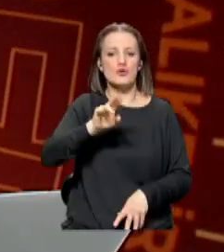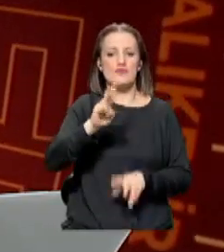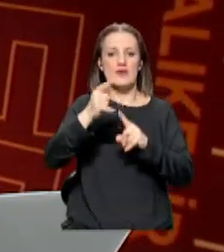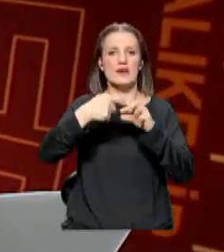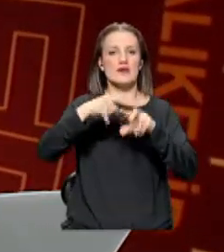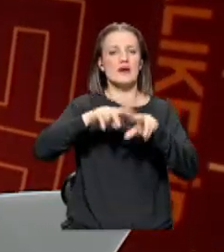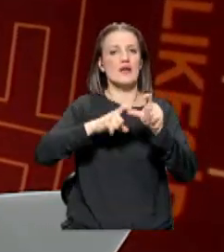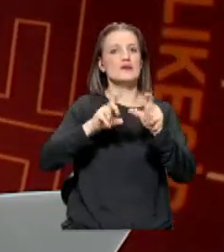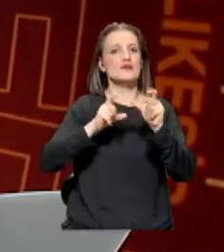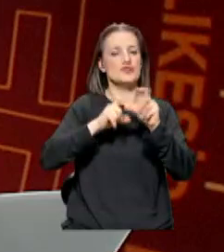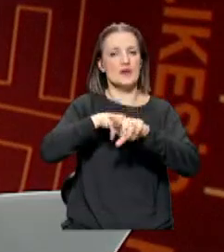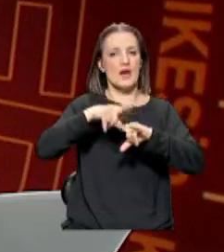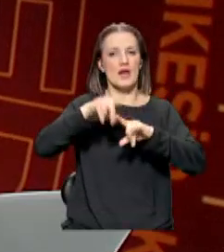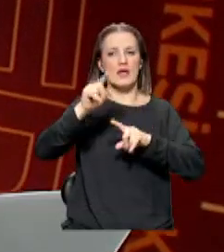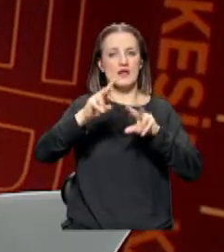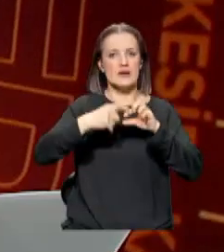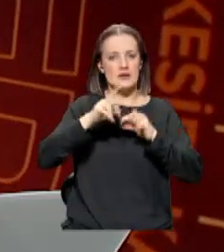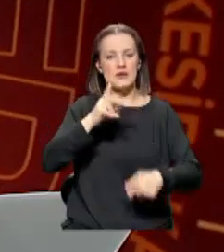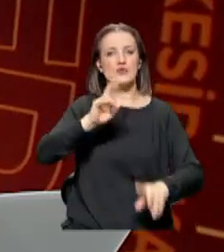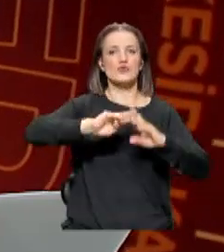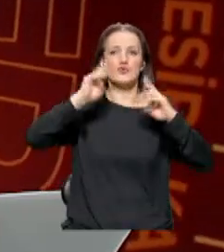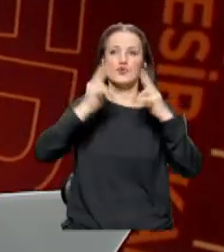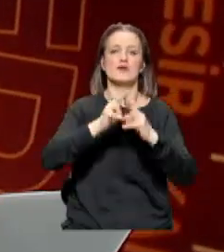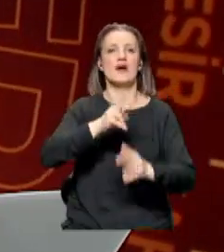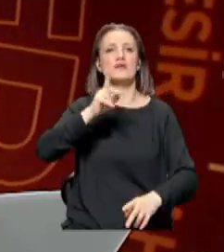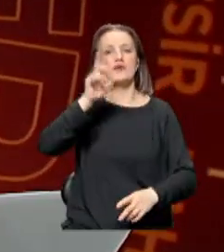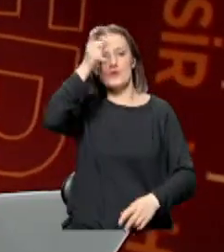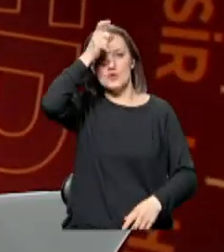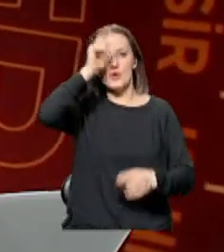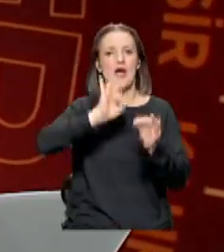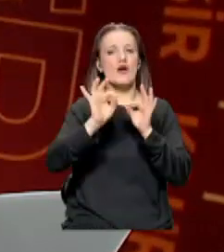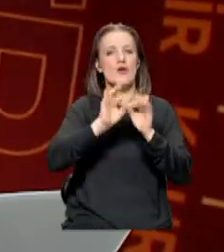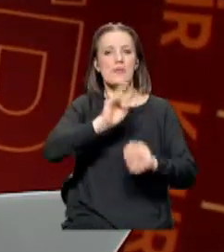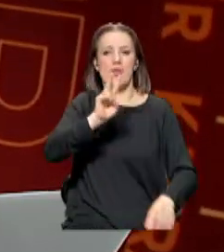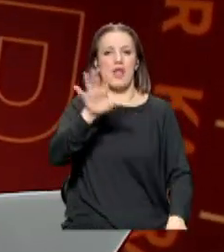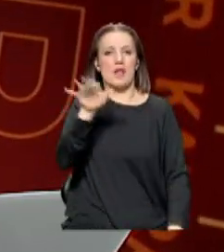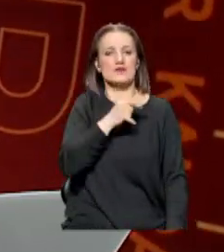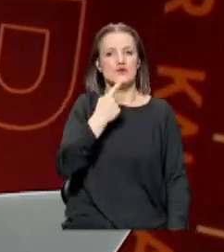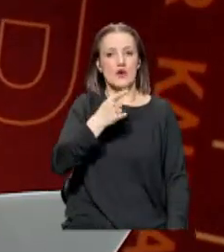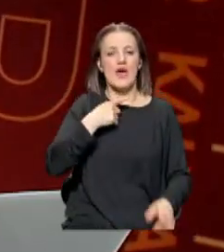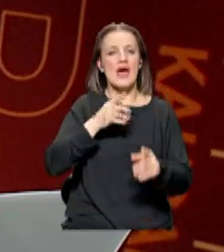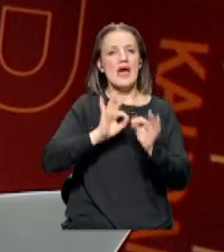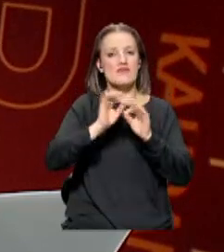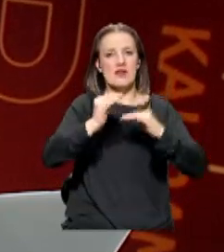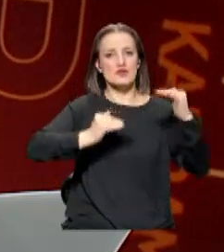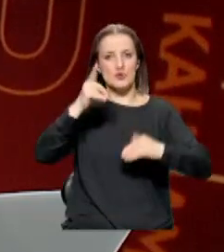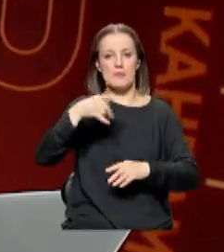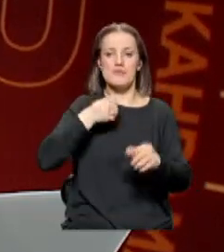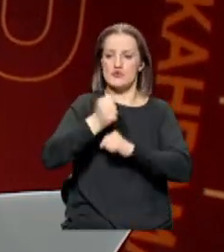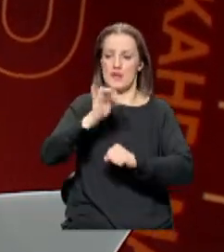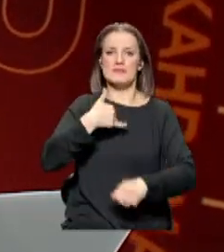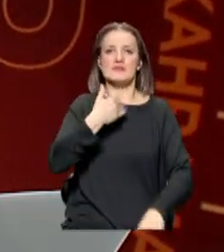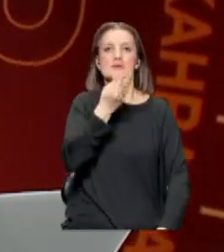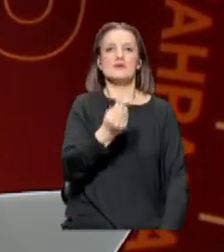şehirdeydi. Dünyanın Türk ekonomi modelini izlemeye aldığını söyledi. Enflasyonla mücadeleyi biz biliriz. İyimser olun.